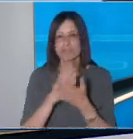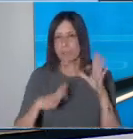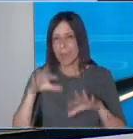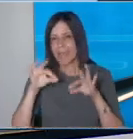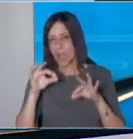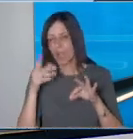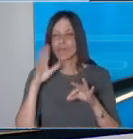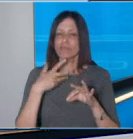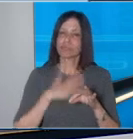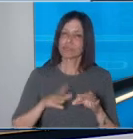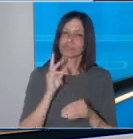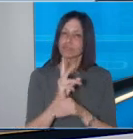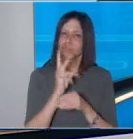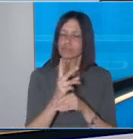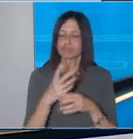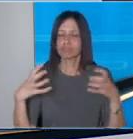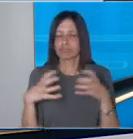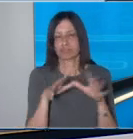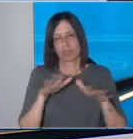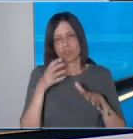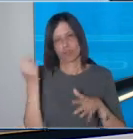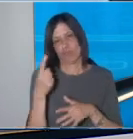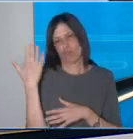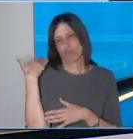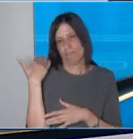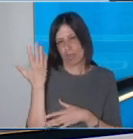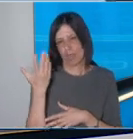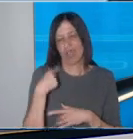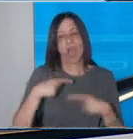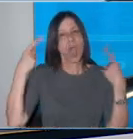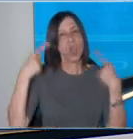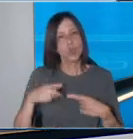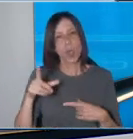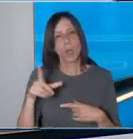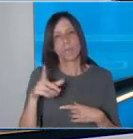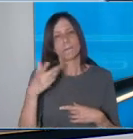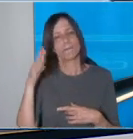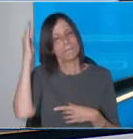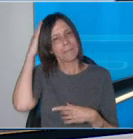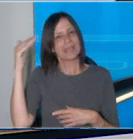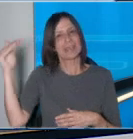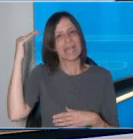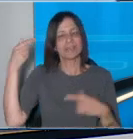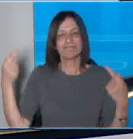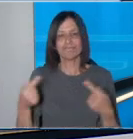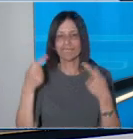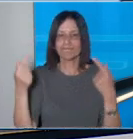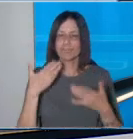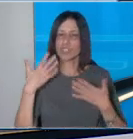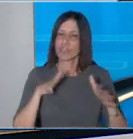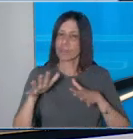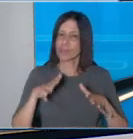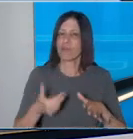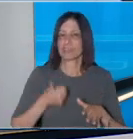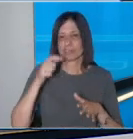למרות המאמץ לשמר את מרכיבי הממשלה בשבוע שעבר, היום בנט וגנץ התעמתו בישיבת הממשלה, ושר המשפטים גדעון סער